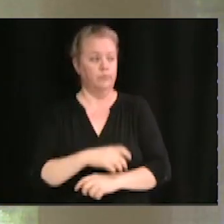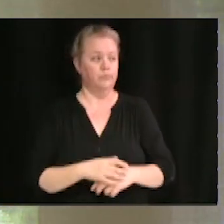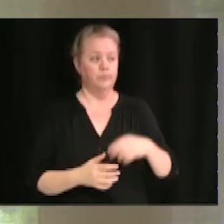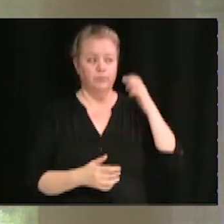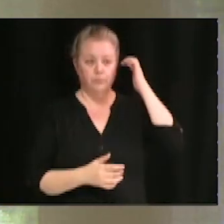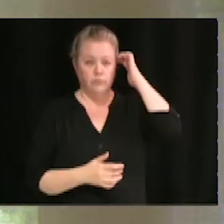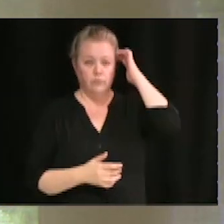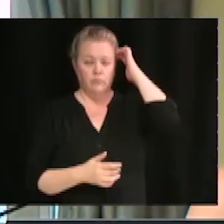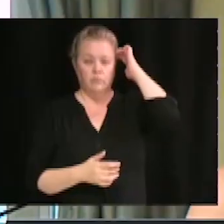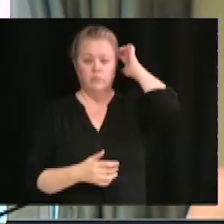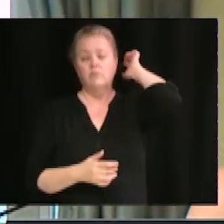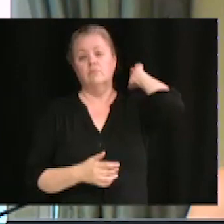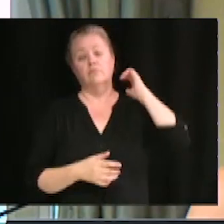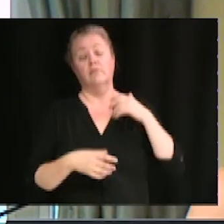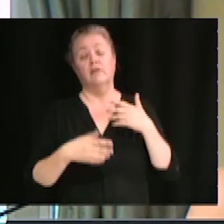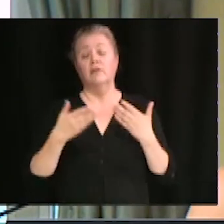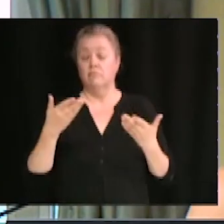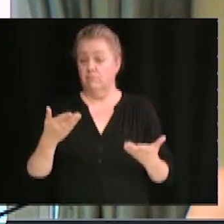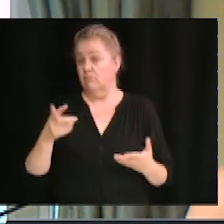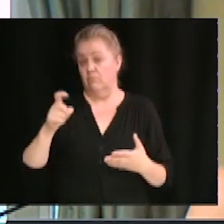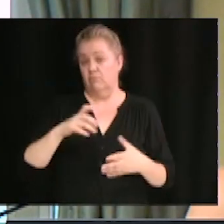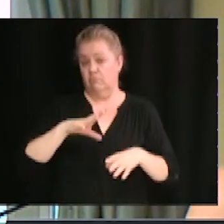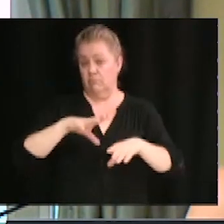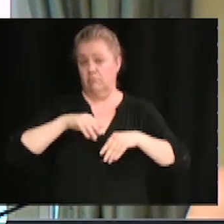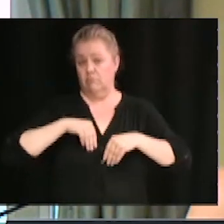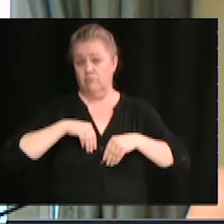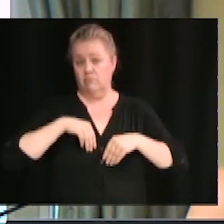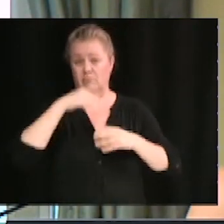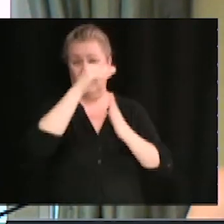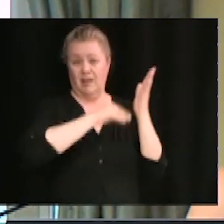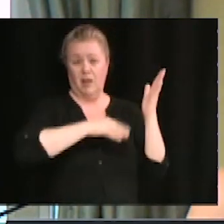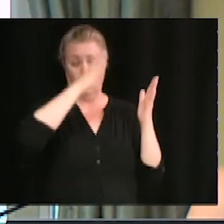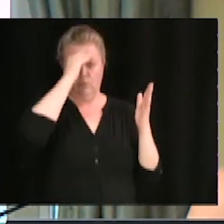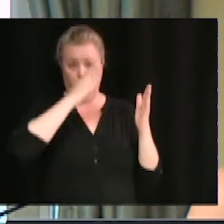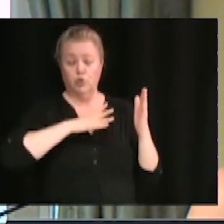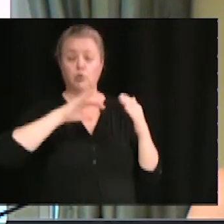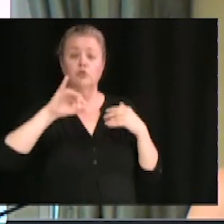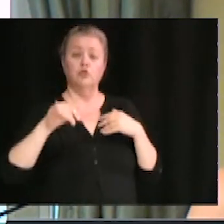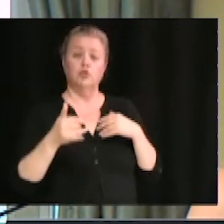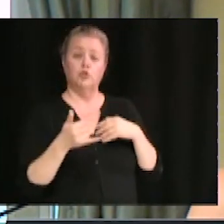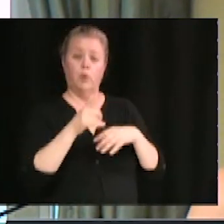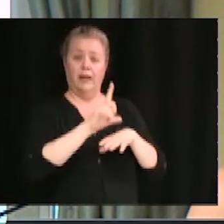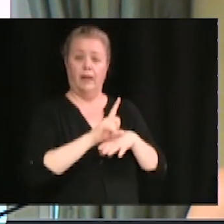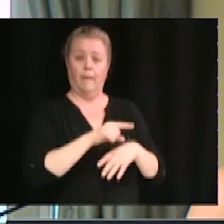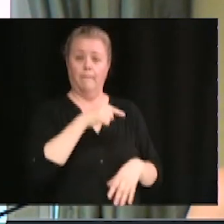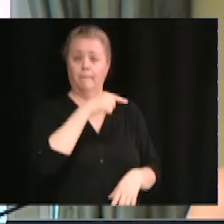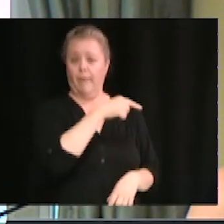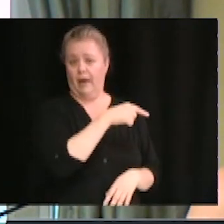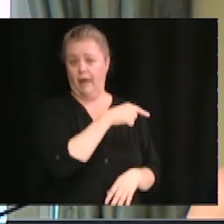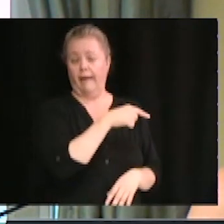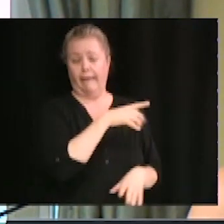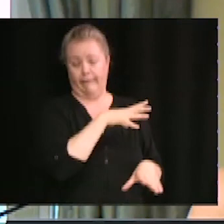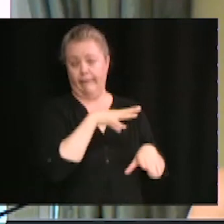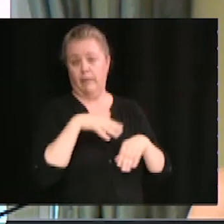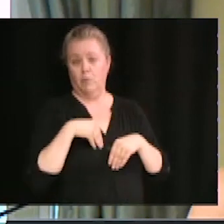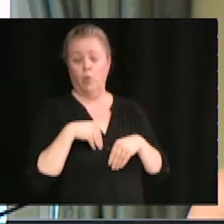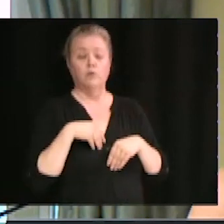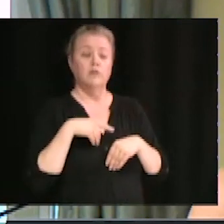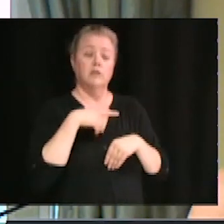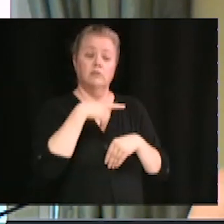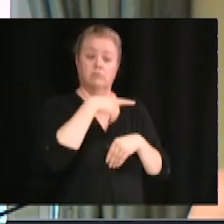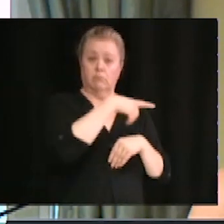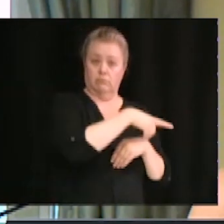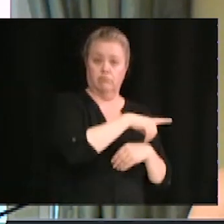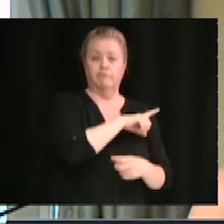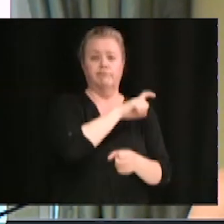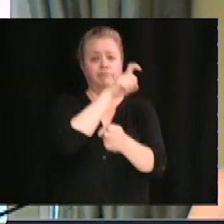Oui, pardon. Alors, il s'agit d'approuver le rapport de M. Joël Lambert à faire en sorte que l'acquisition des compteurs d'eau soit faite